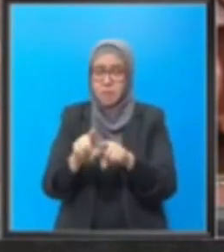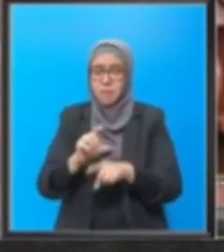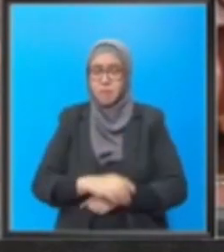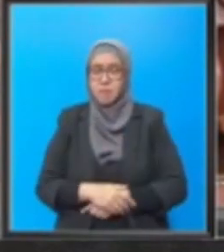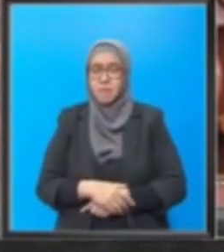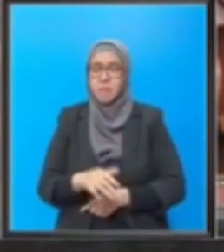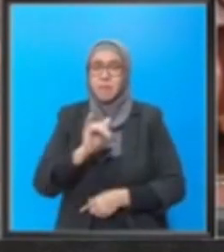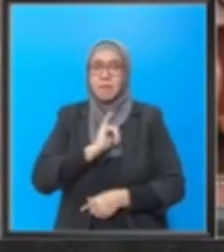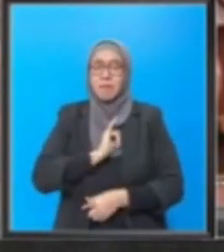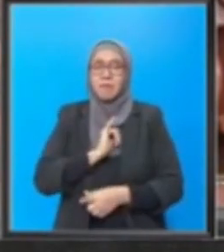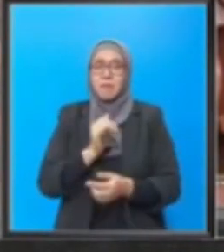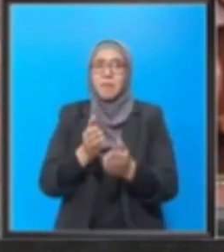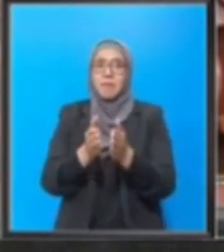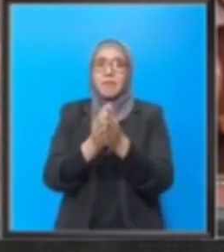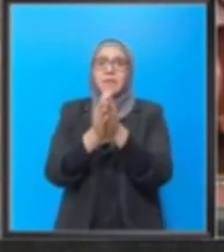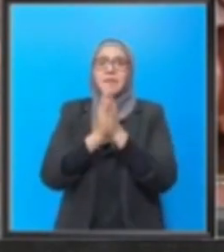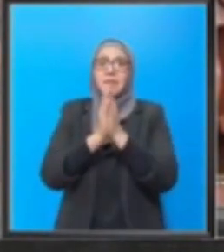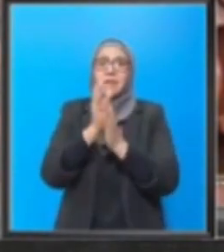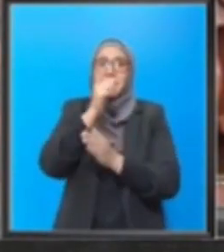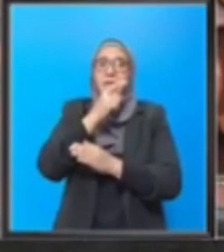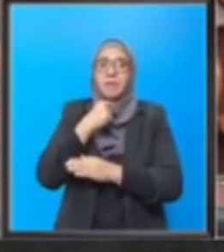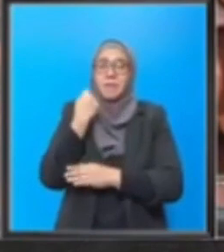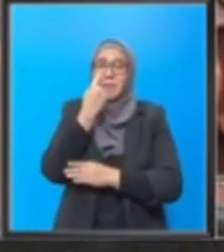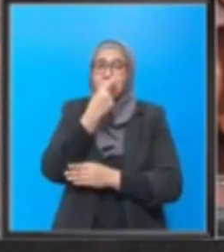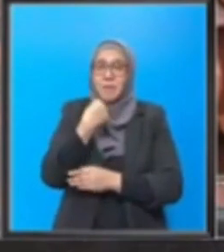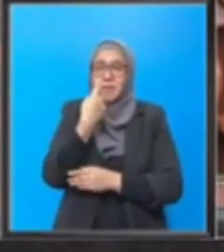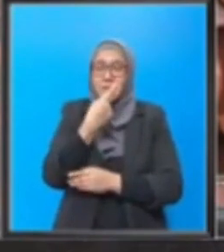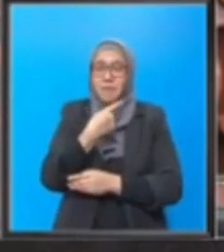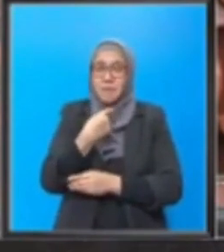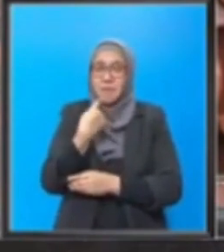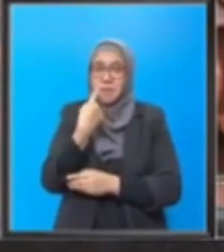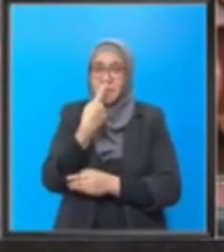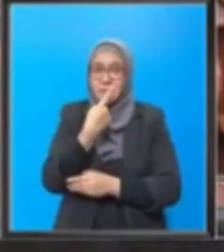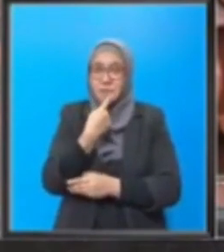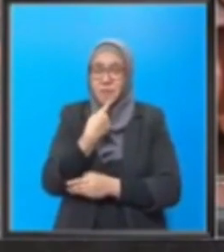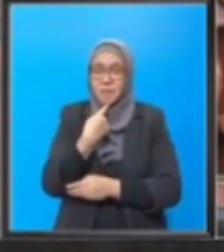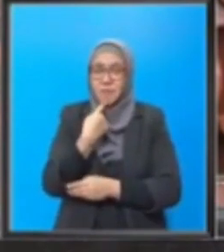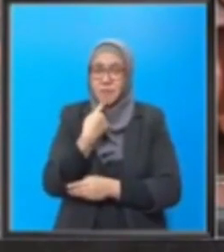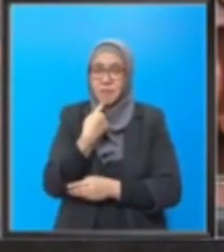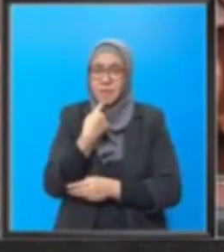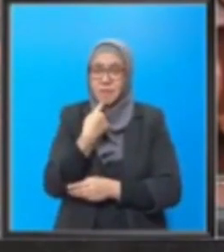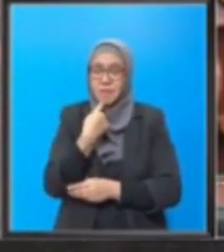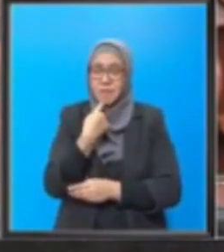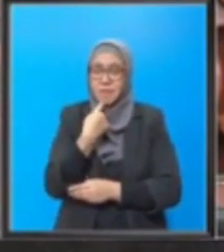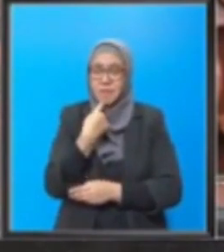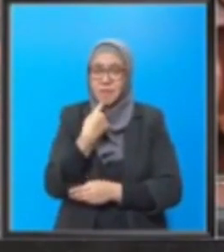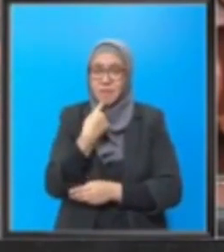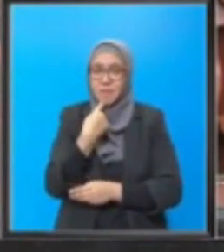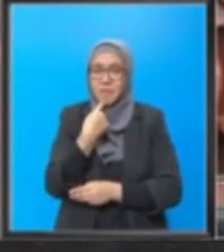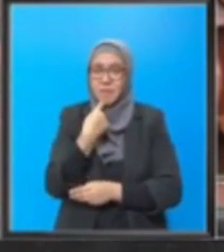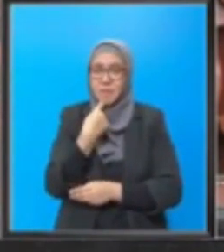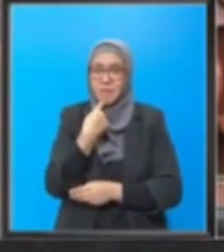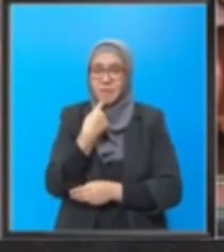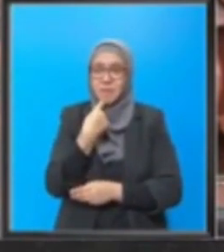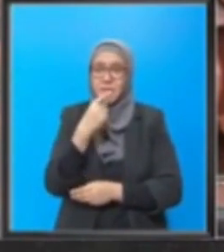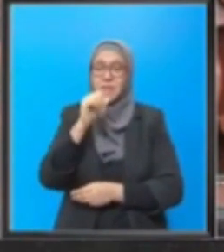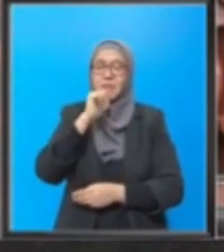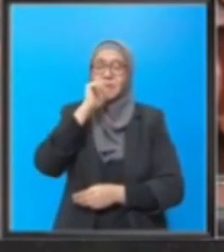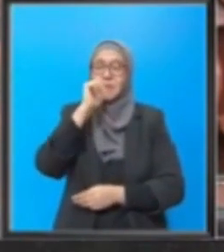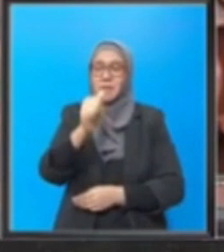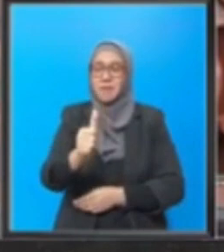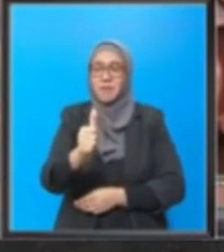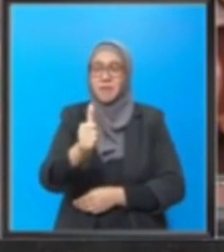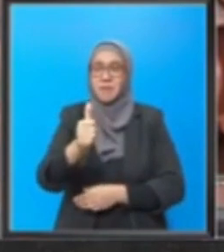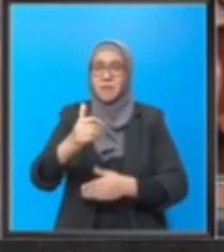saya memohon setiap ke yang tidak aku tuh m Hai tidak